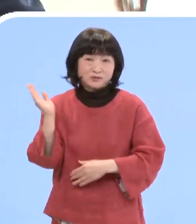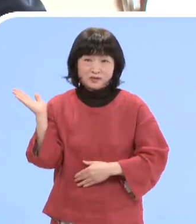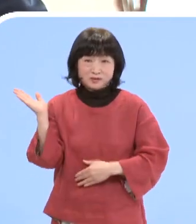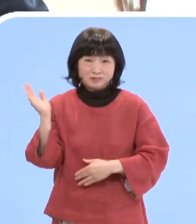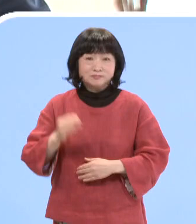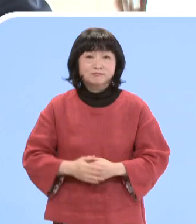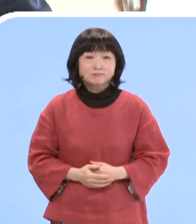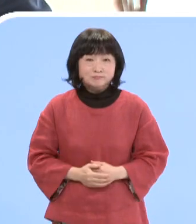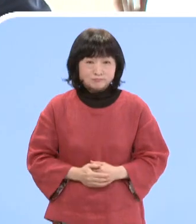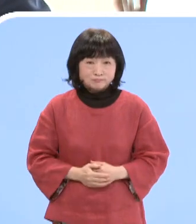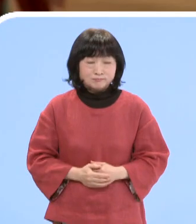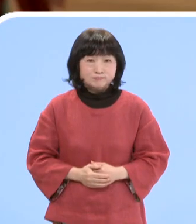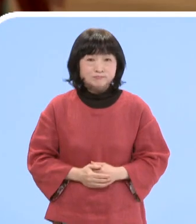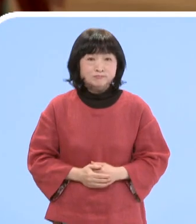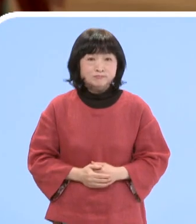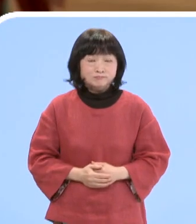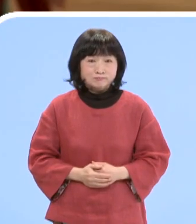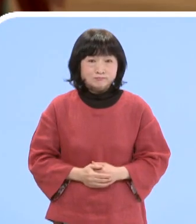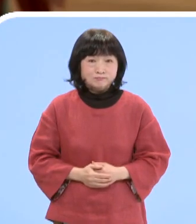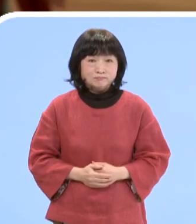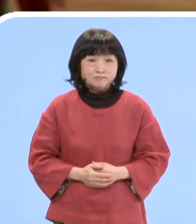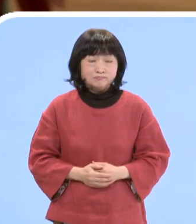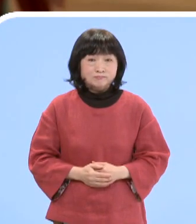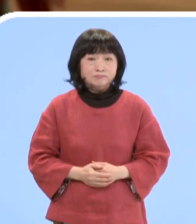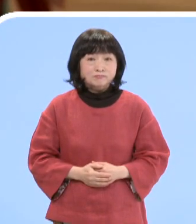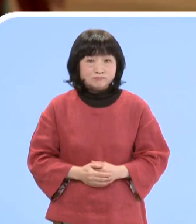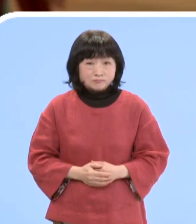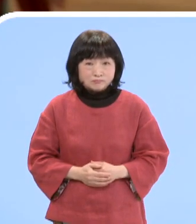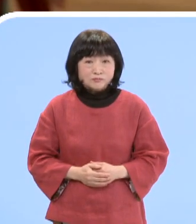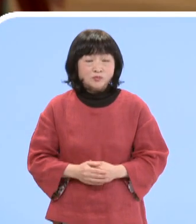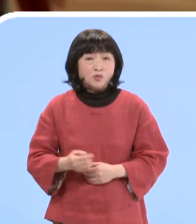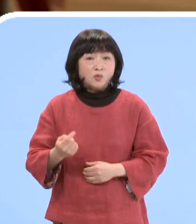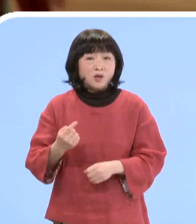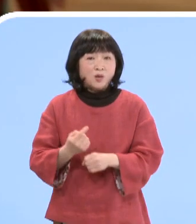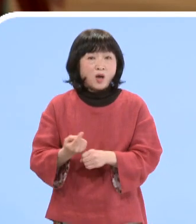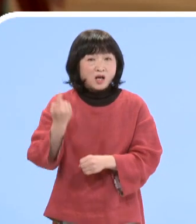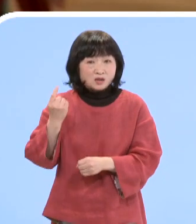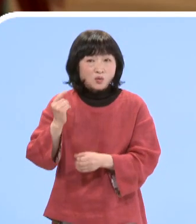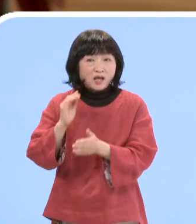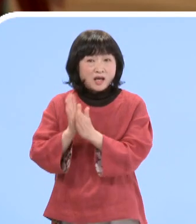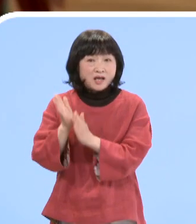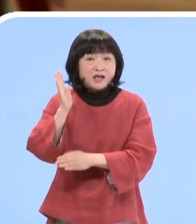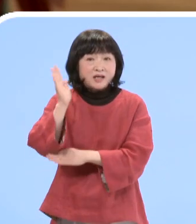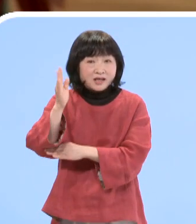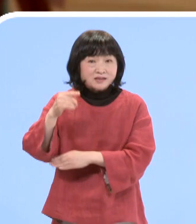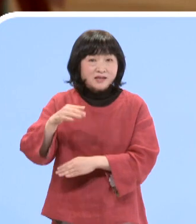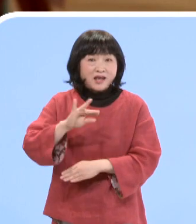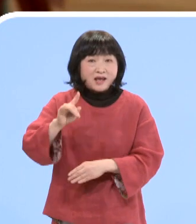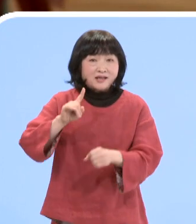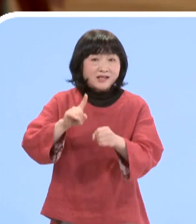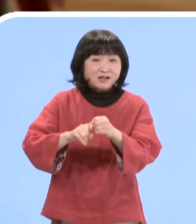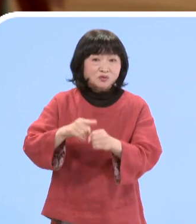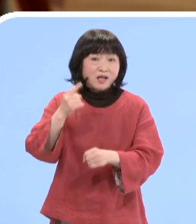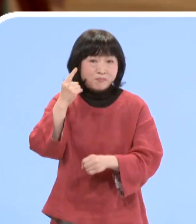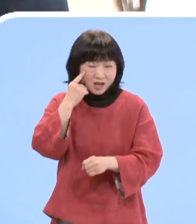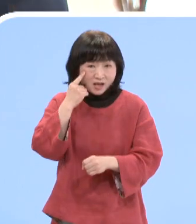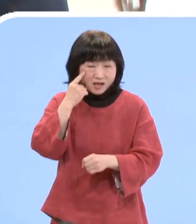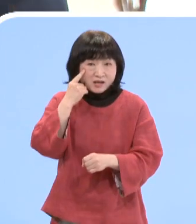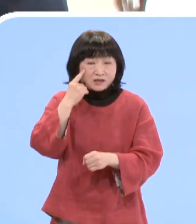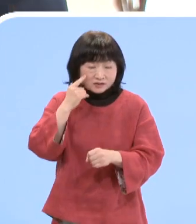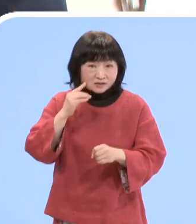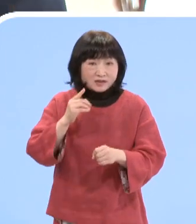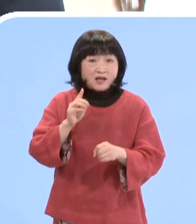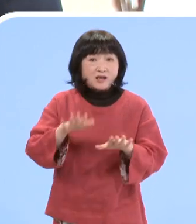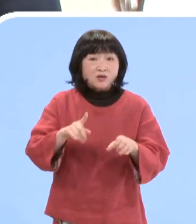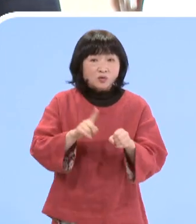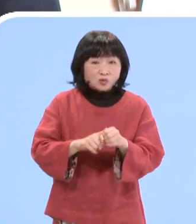ね、はい、でポスト150年というのは県政が設立して150年を迎えたその翌年ですので、 はい、 それ